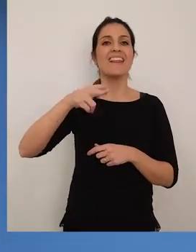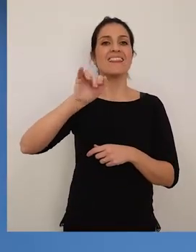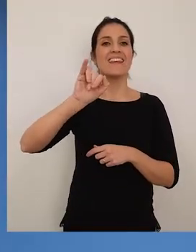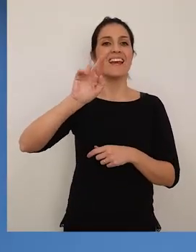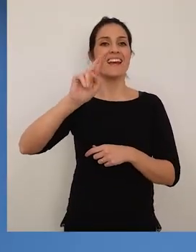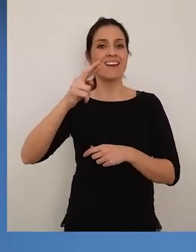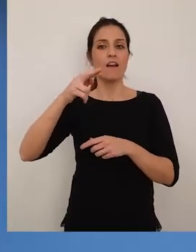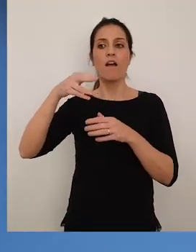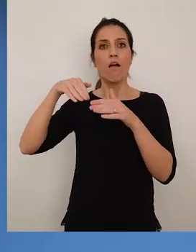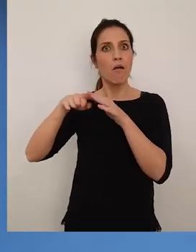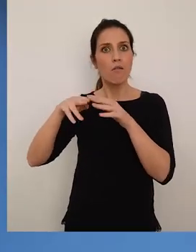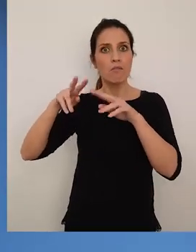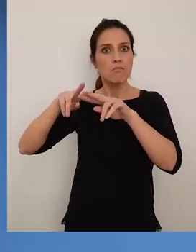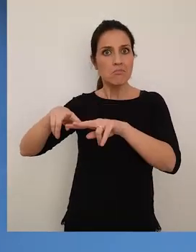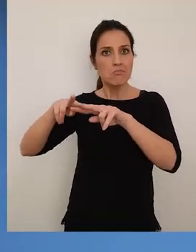tempo.